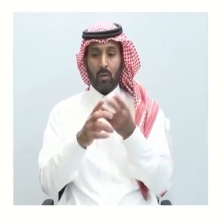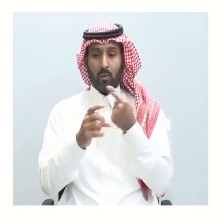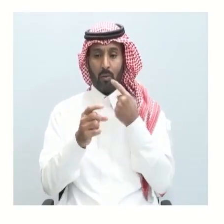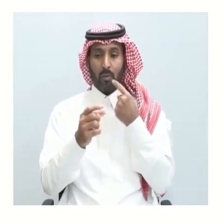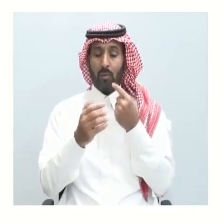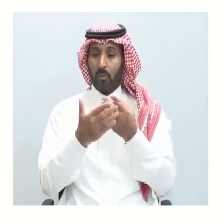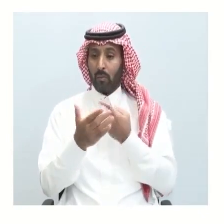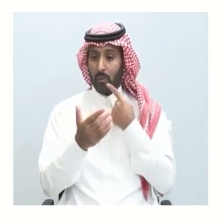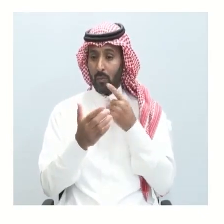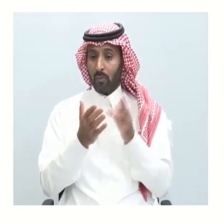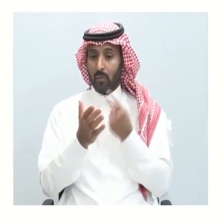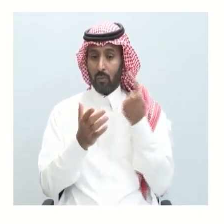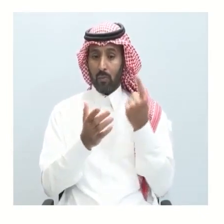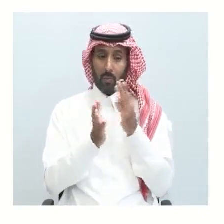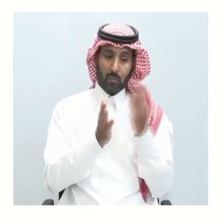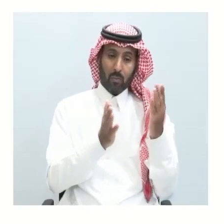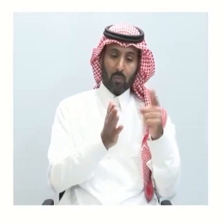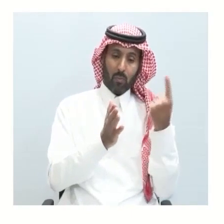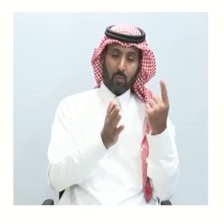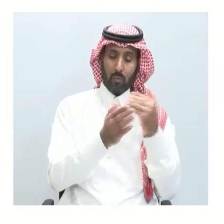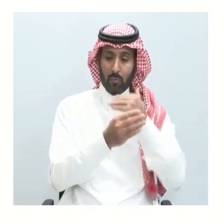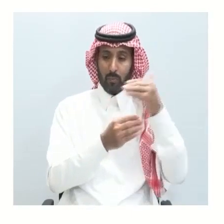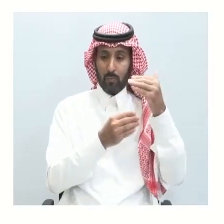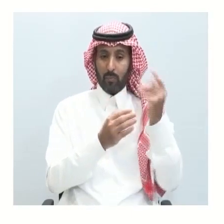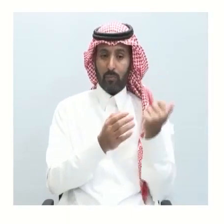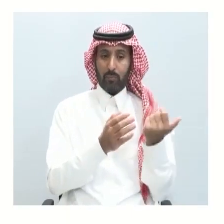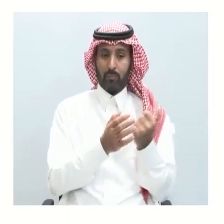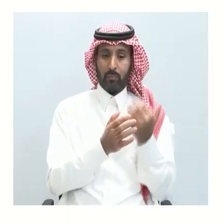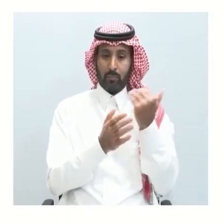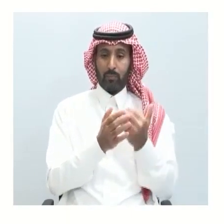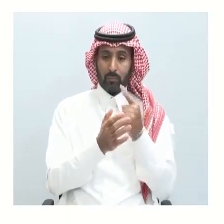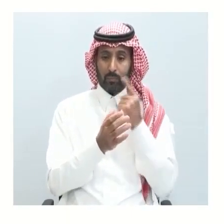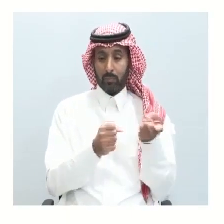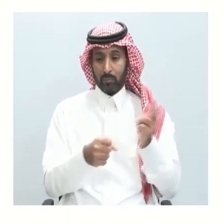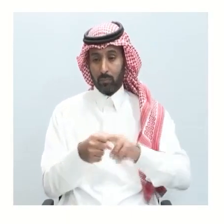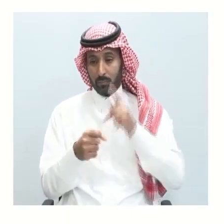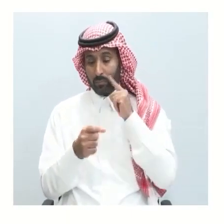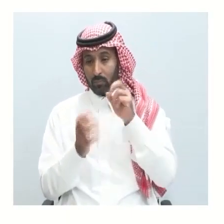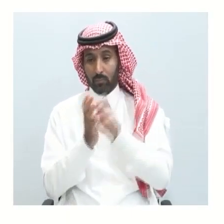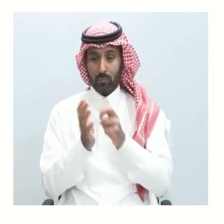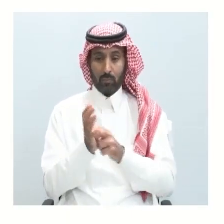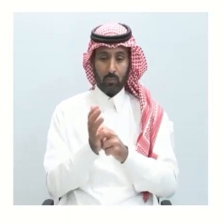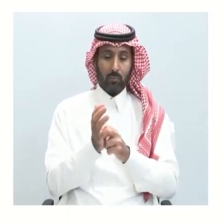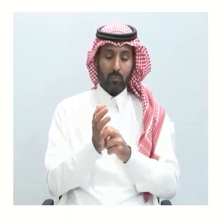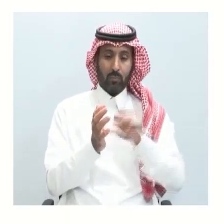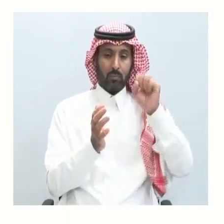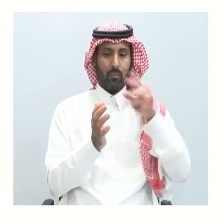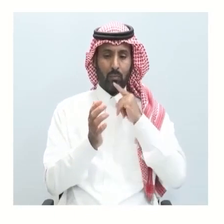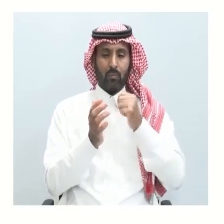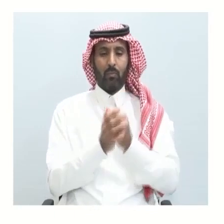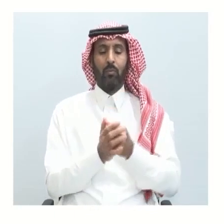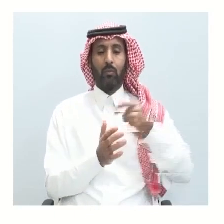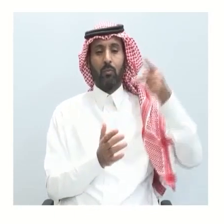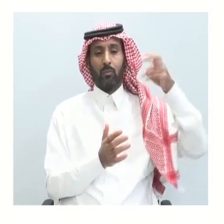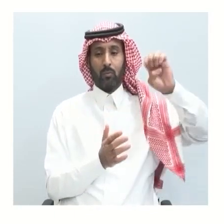لم يكتب شيء، إذن واحد. أيضا هنا لم يكتب شيء، إذن هو واحد. إذن ستعود مرة أخرى للقانون وتقول الكي كيو